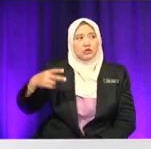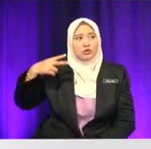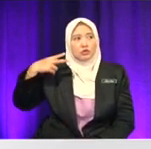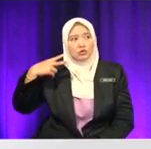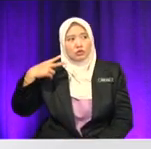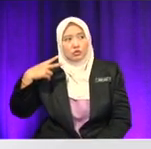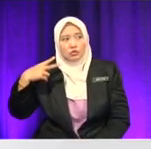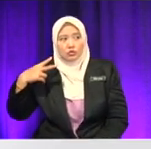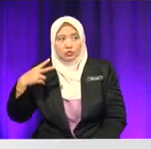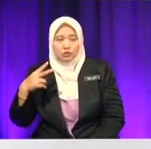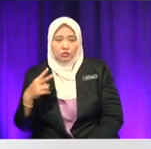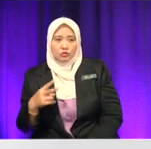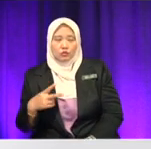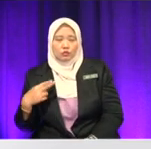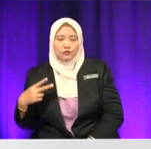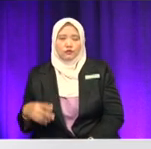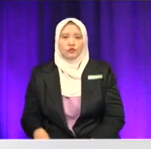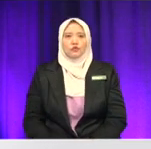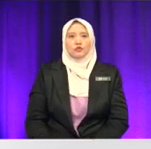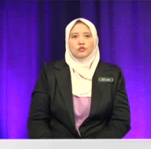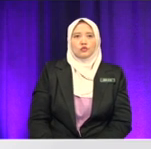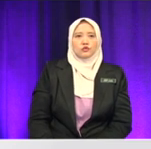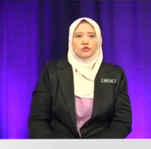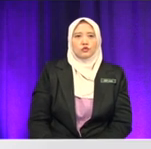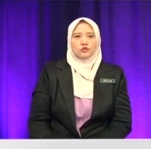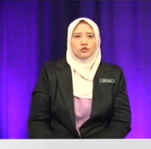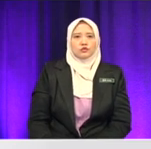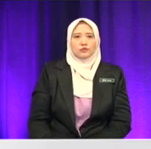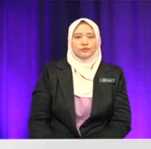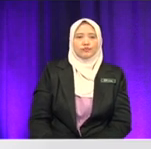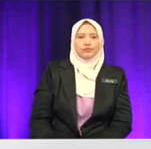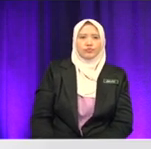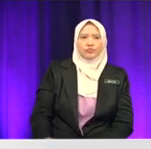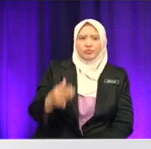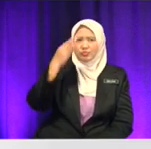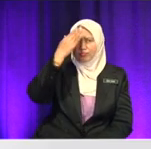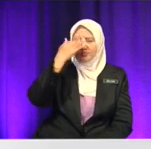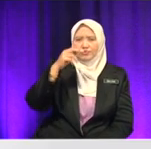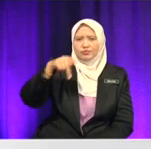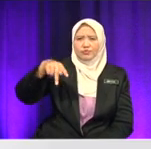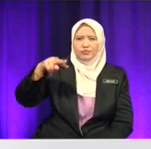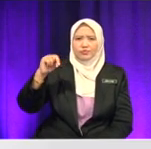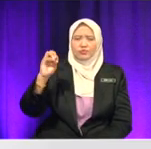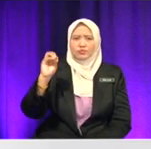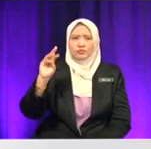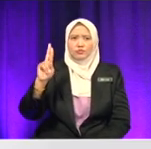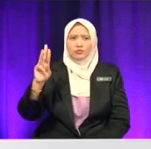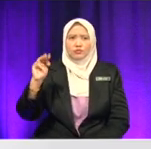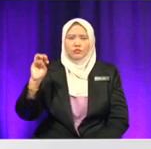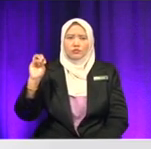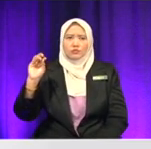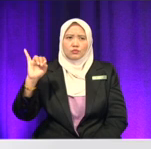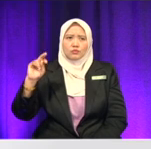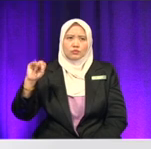boleh tak Haziq jelaskan dekat cikgu kenapa untuk pneumonia Haziq guna antibiotik, kenapa tak guna antifungal?